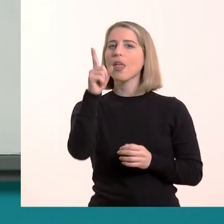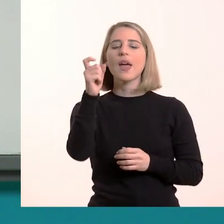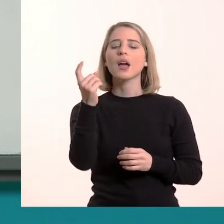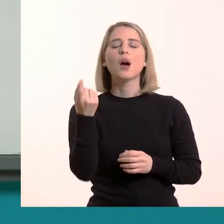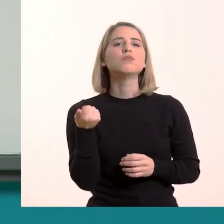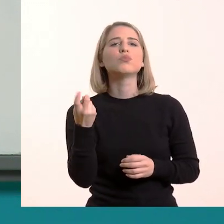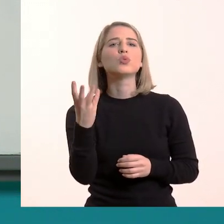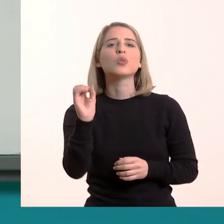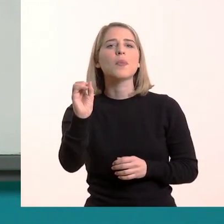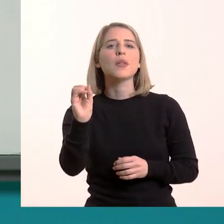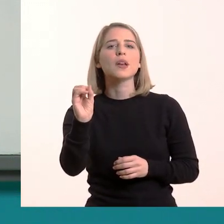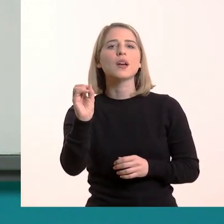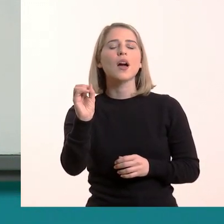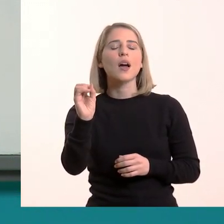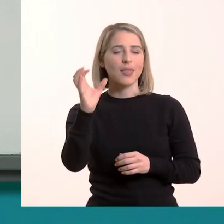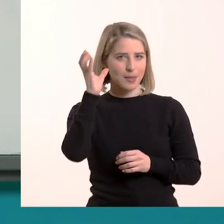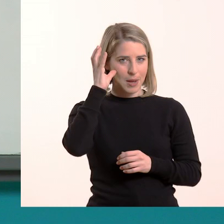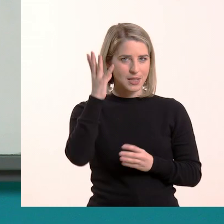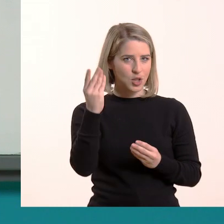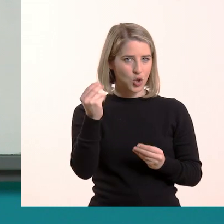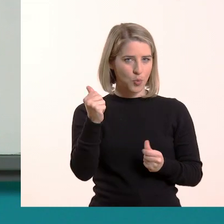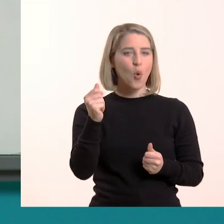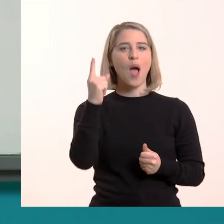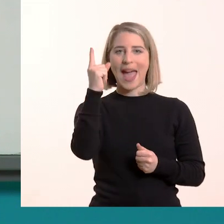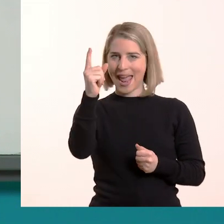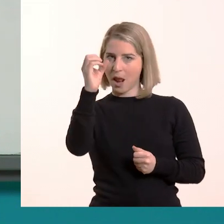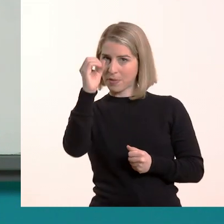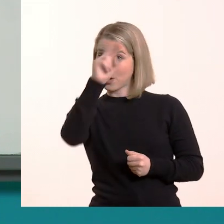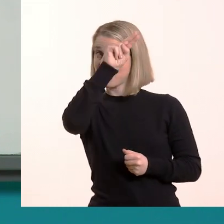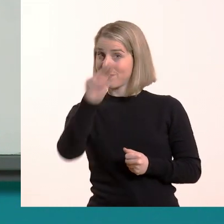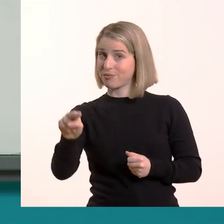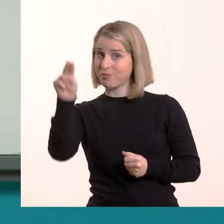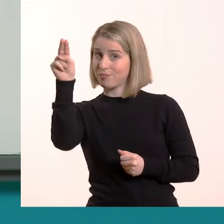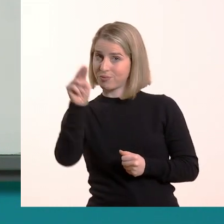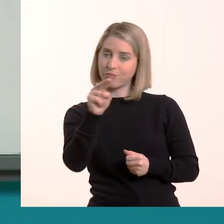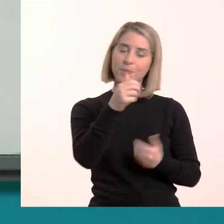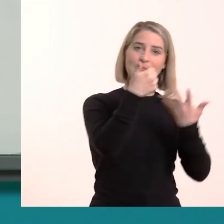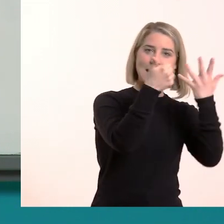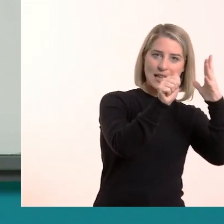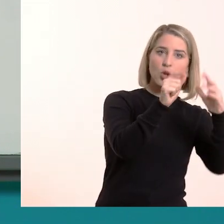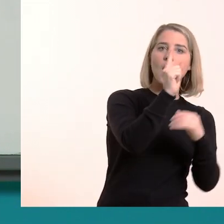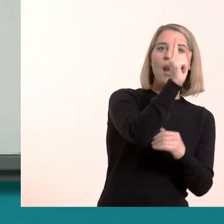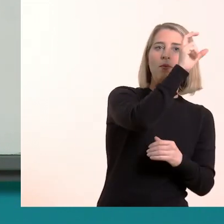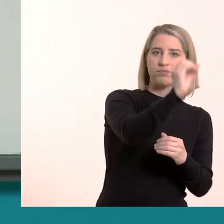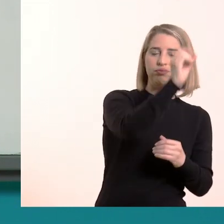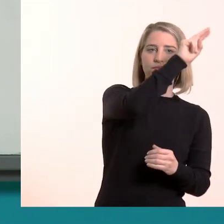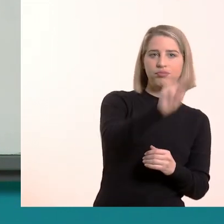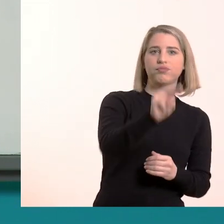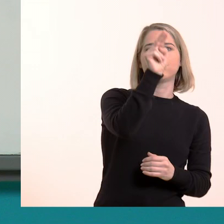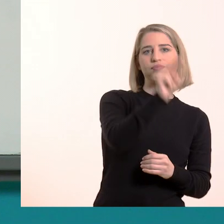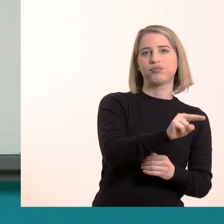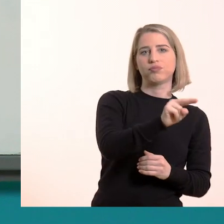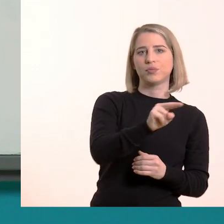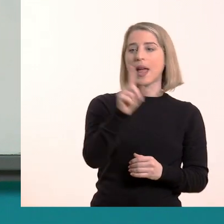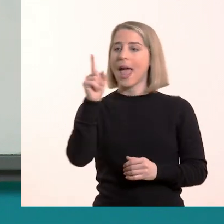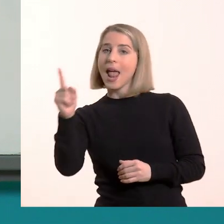Τι κάνουμε, είπαμε, στη διαίρεση? Θυμάστε, ένα το μηδενικό, ένα θα σβήσουμε και από εδώ. Ένα μηδέν έχει το 10, ένα